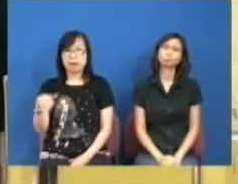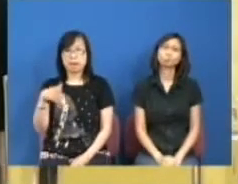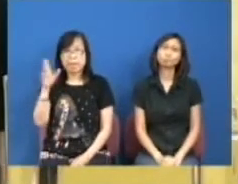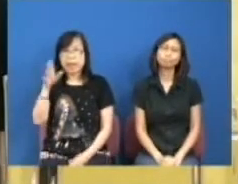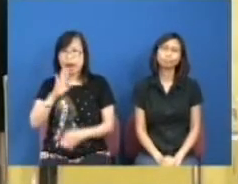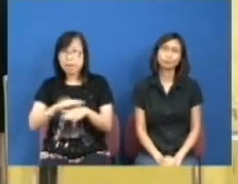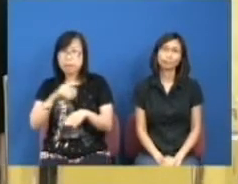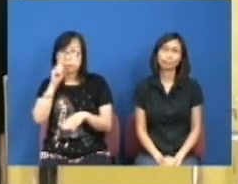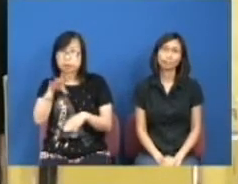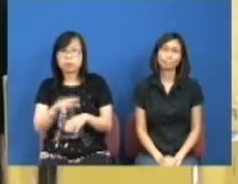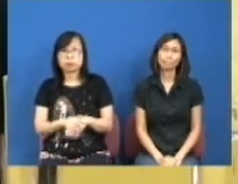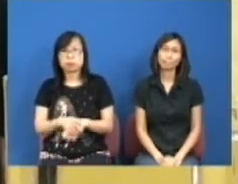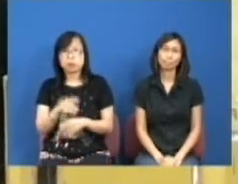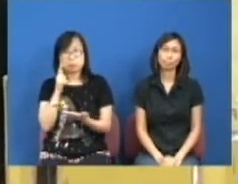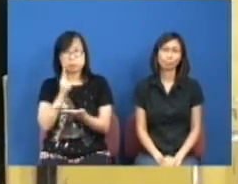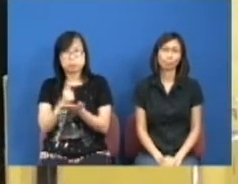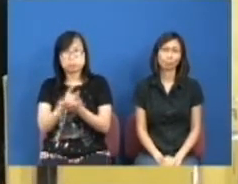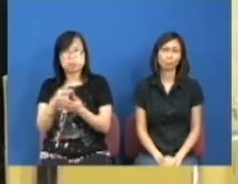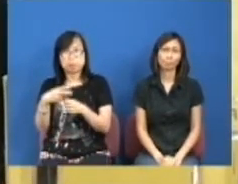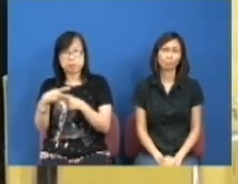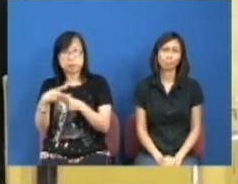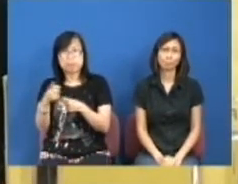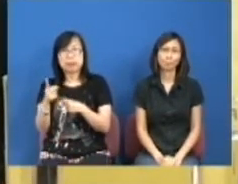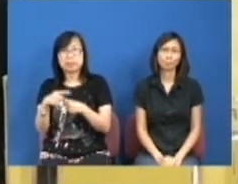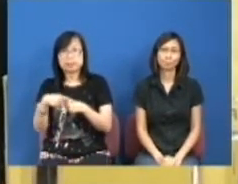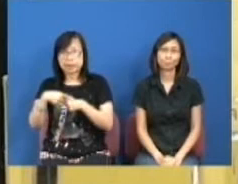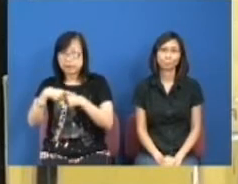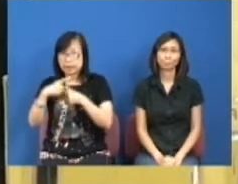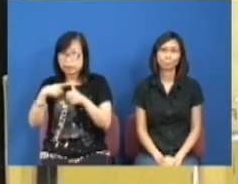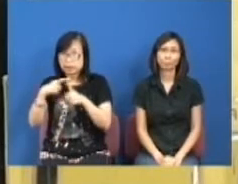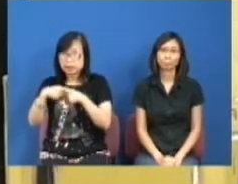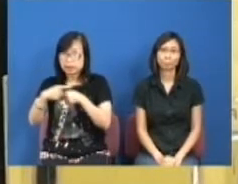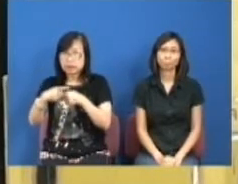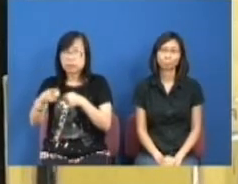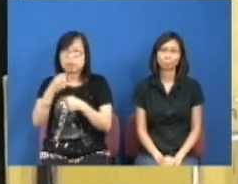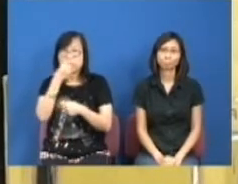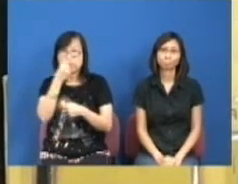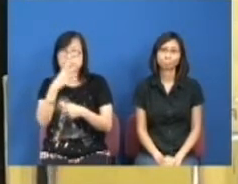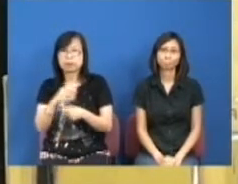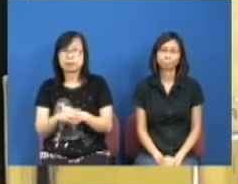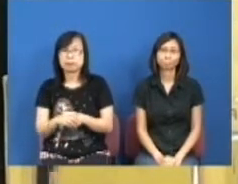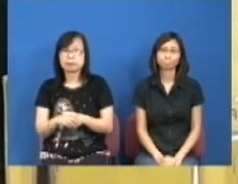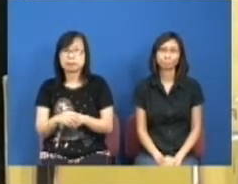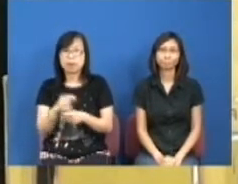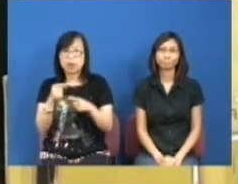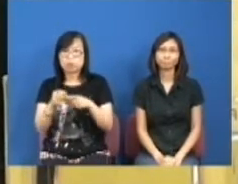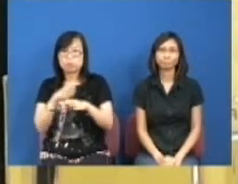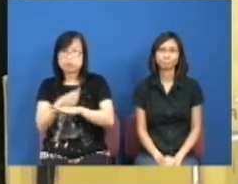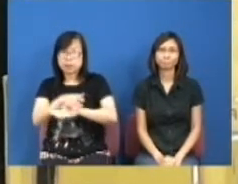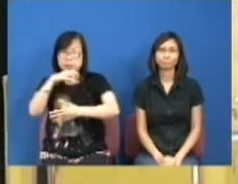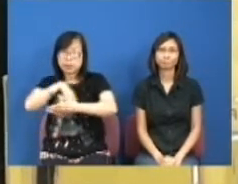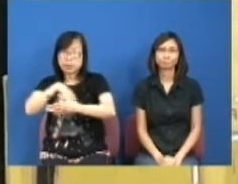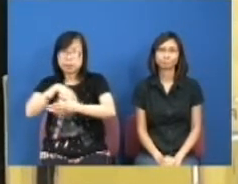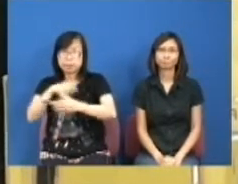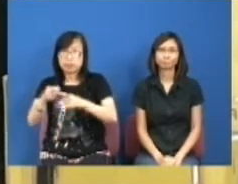的提出兩個即是都挺重要的問題，一個呢就是我們說香港的即是我們說的公民社會裡面的一些